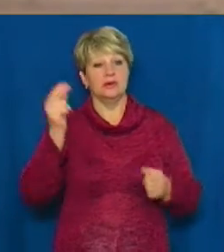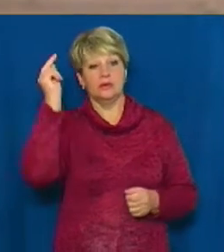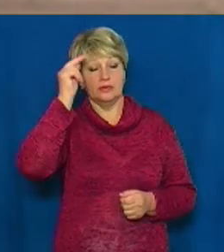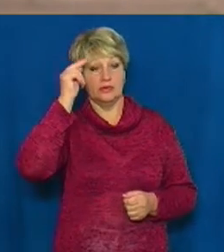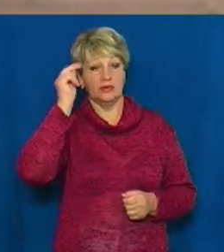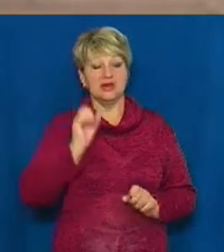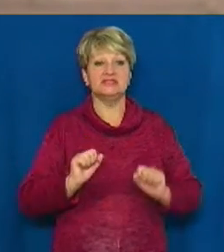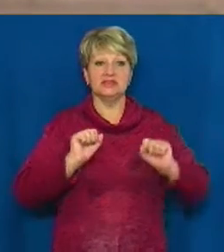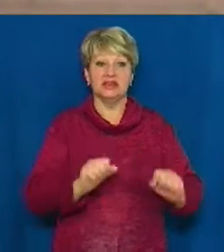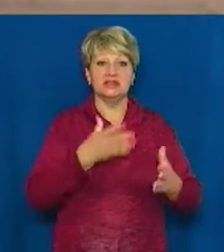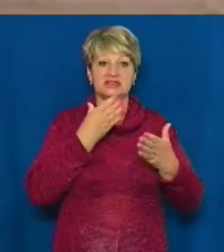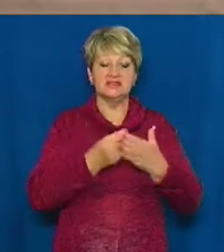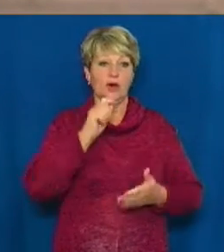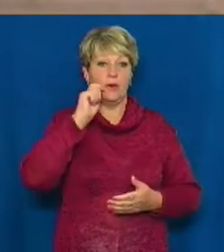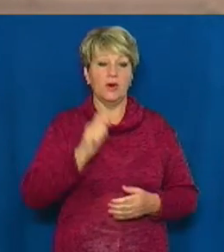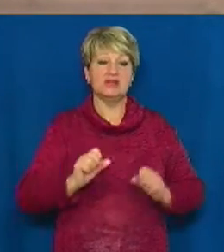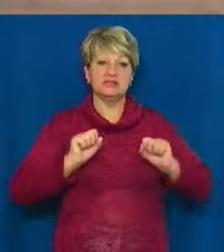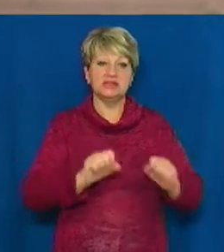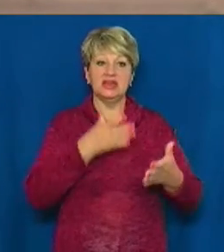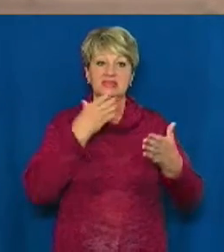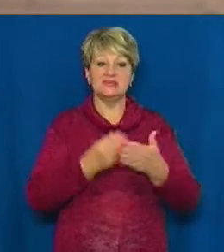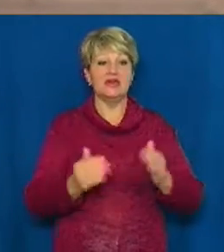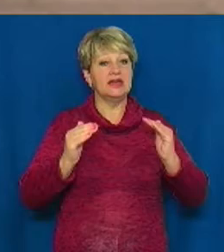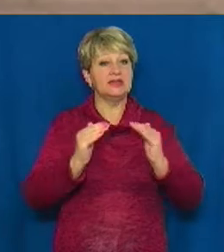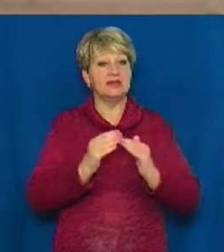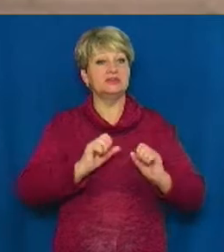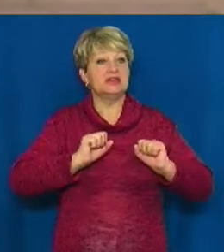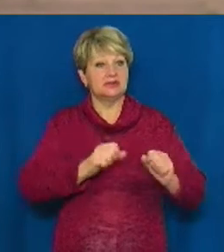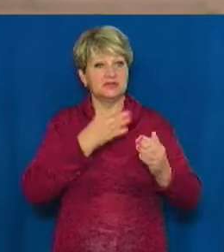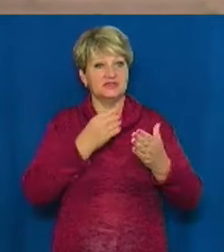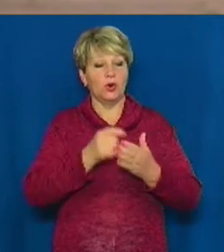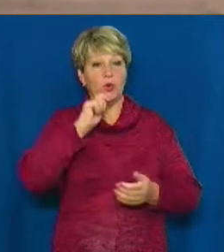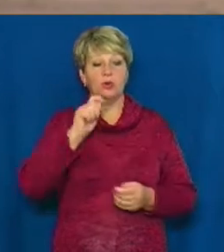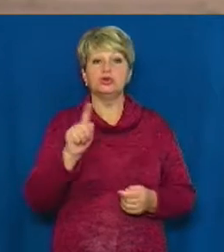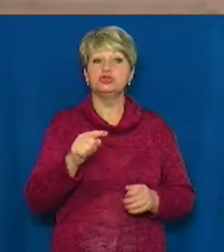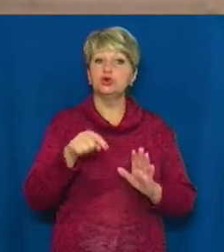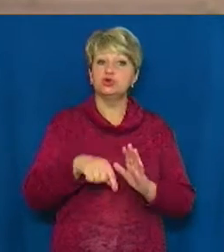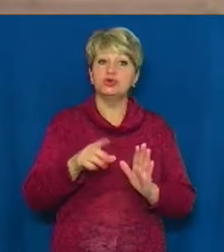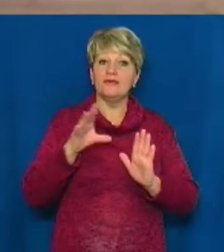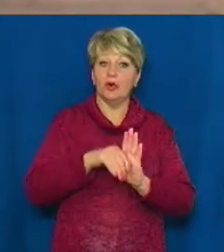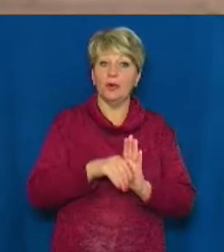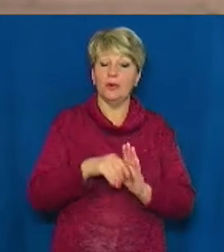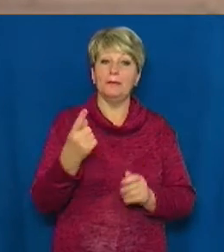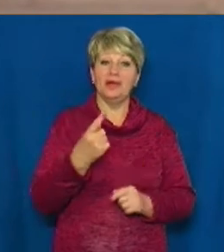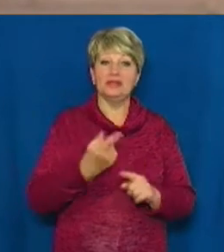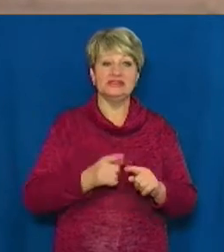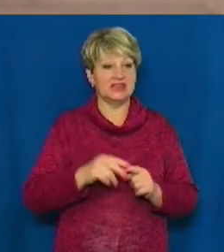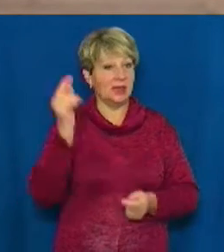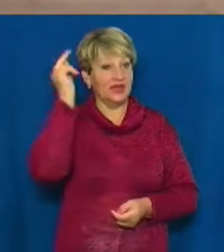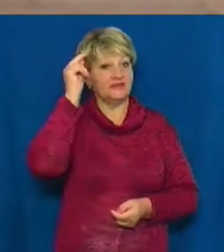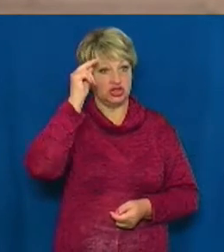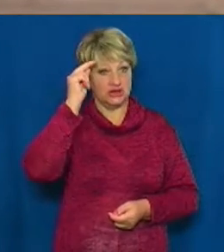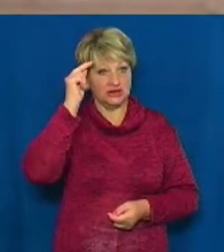написано «Захистимо свій дім, захистимо Україну». Що сюди входить? Перше – це отакі навчання.